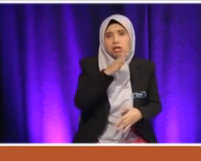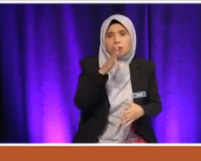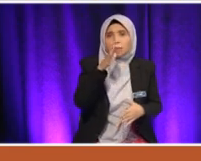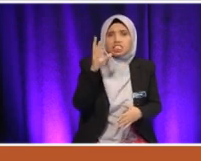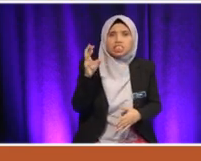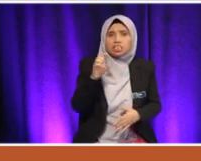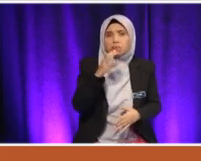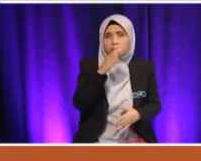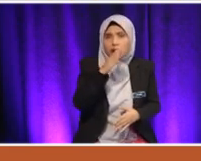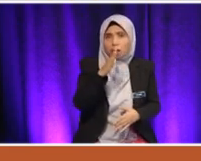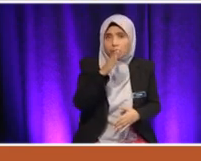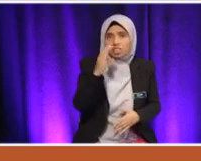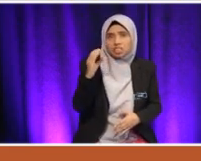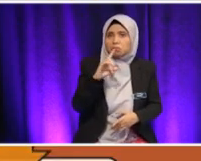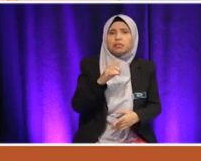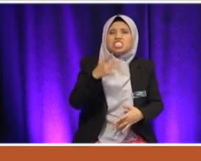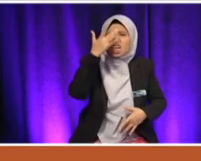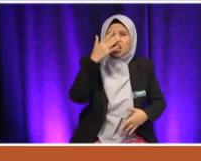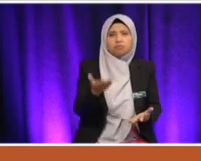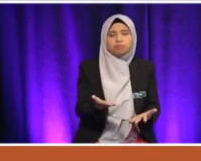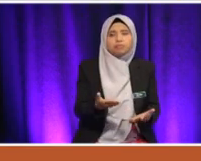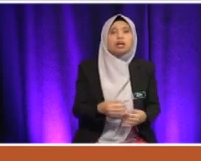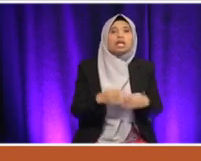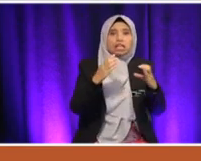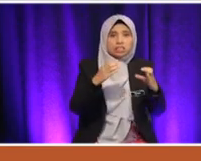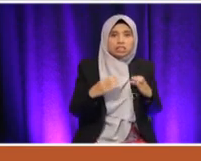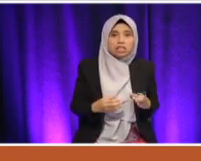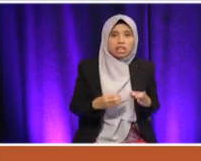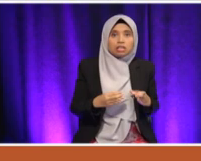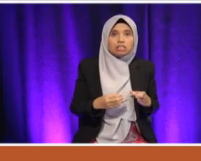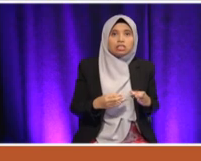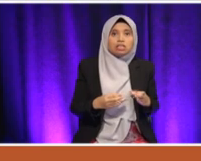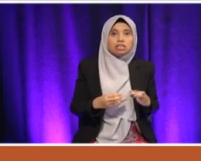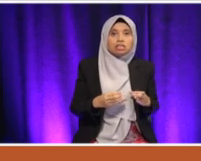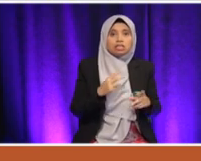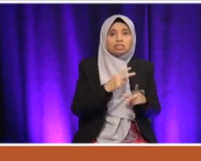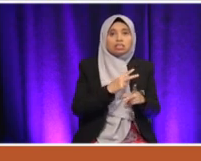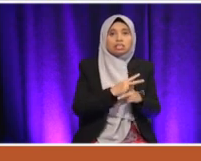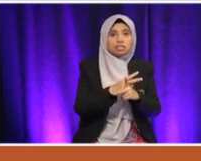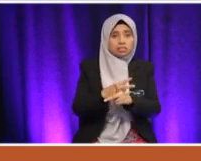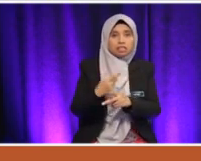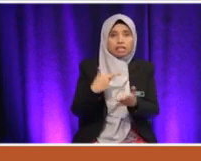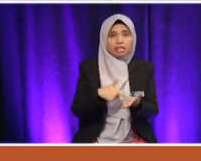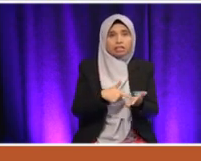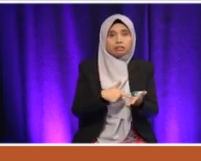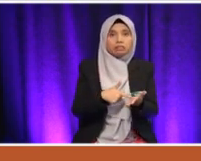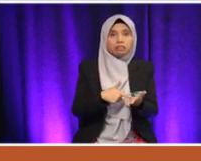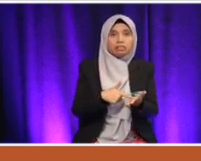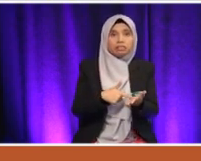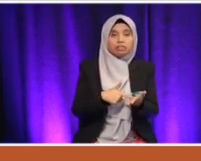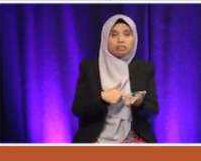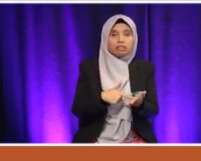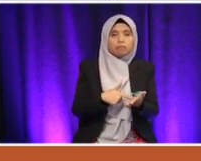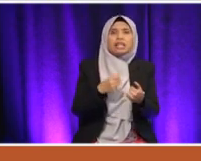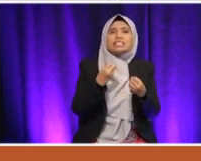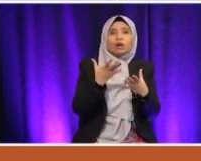seterusnya cara mengendalikan insiden warga emas jatuh coba prinsip Ke kawasan sakit yang dinyatakan untuk